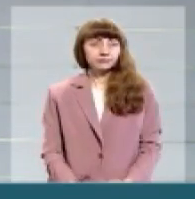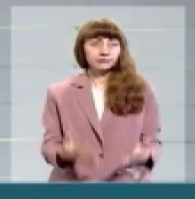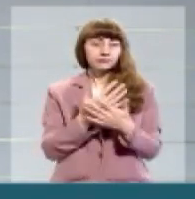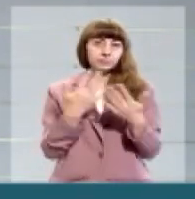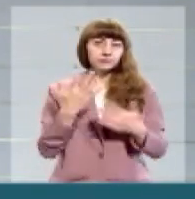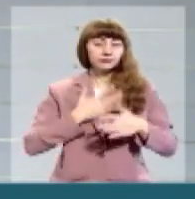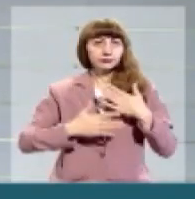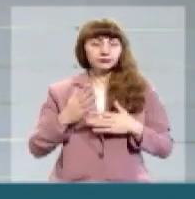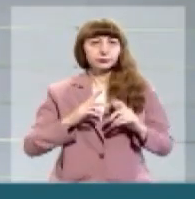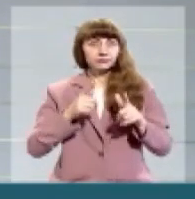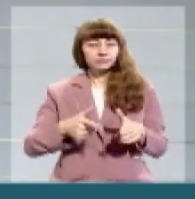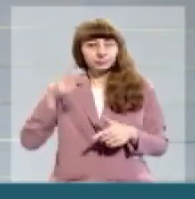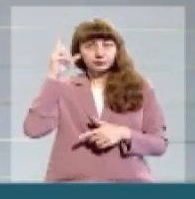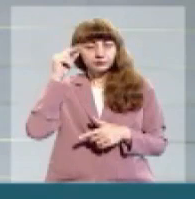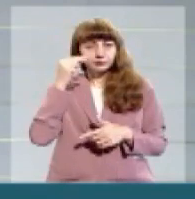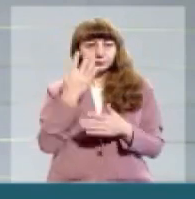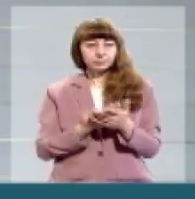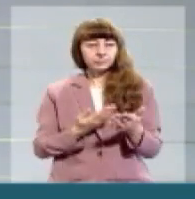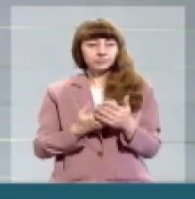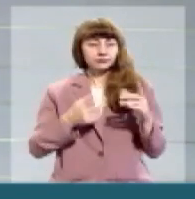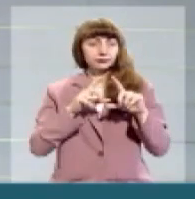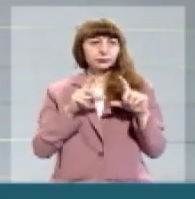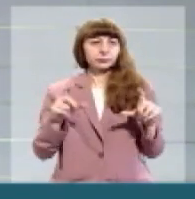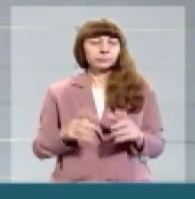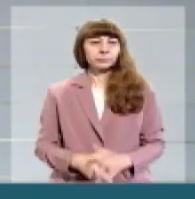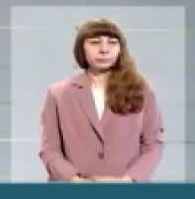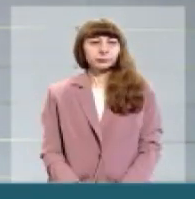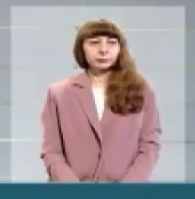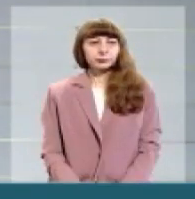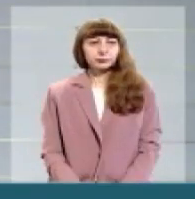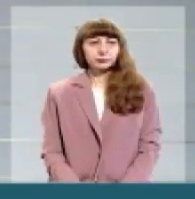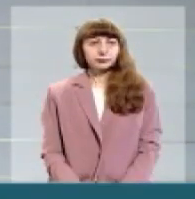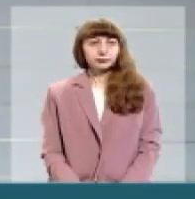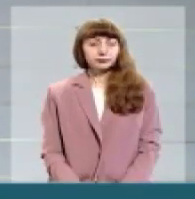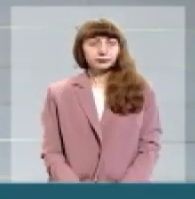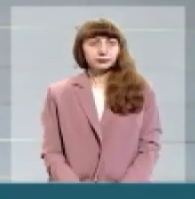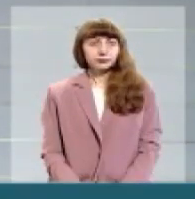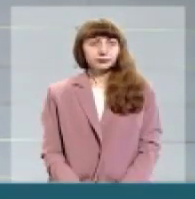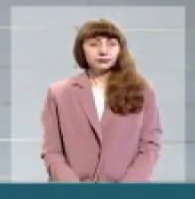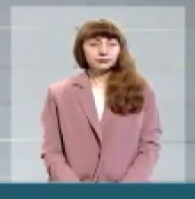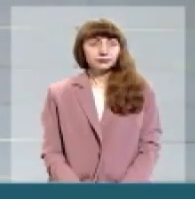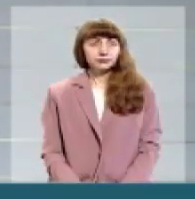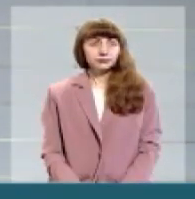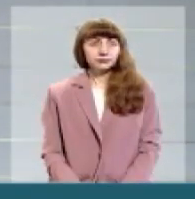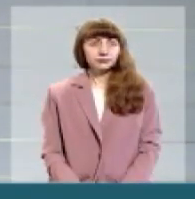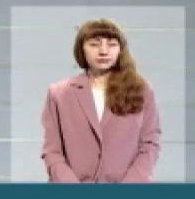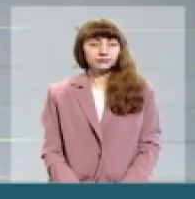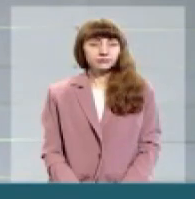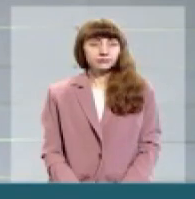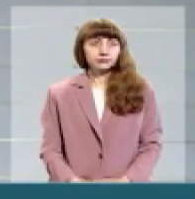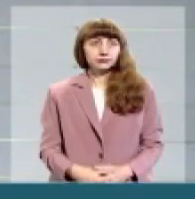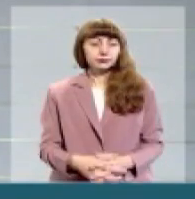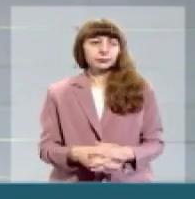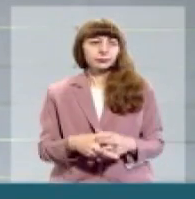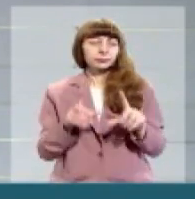сұрақтар арқылы болатын болса, қазір нақты сұрақтар арқылы, нақты оқиғаның, нақты қандай себептері бар, қандай салдары бар, қандай маңыздылығы бар,